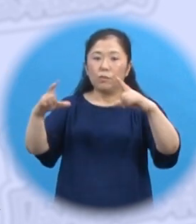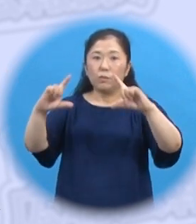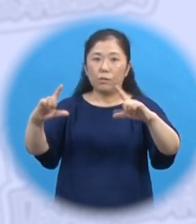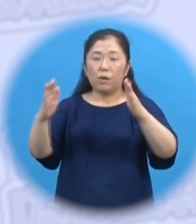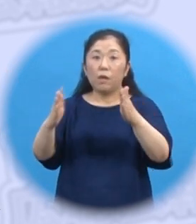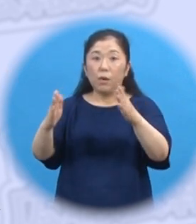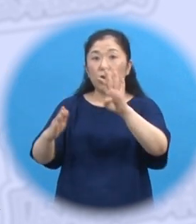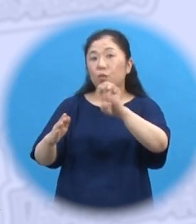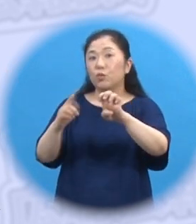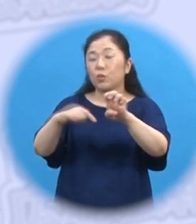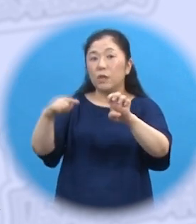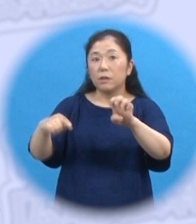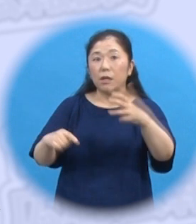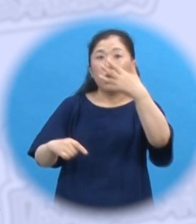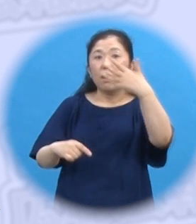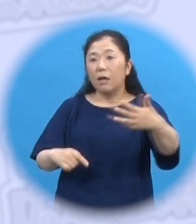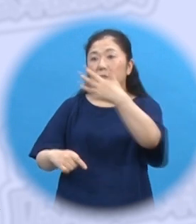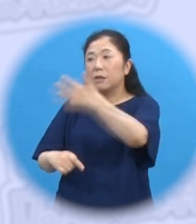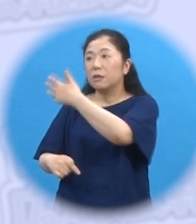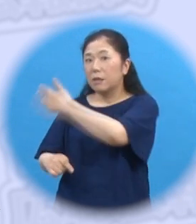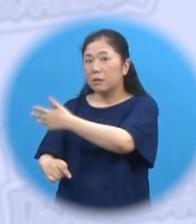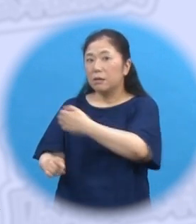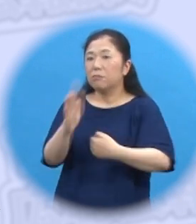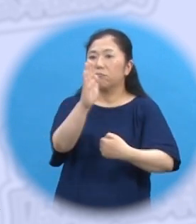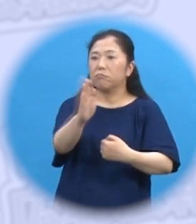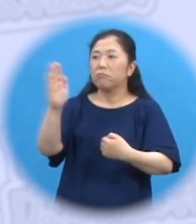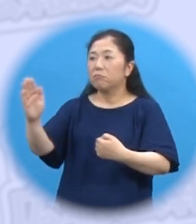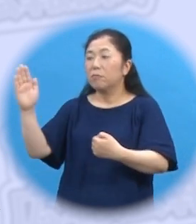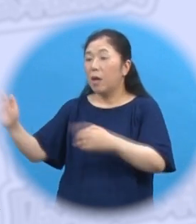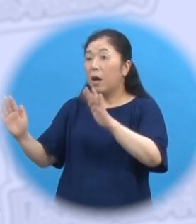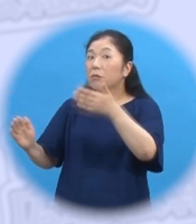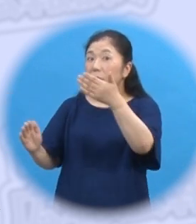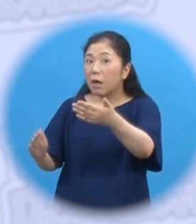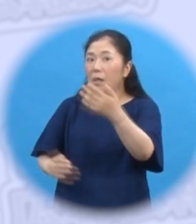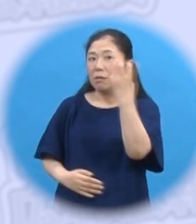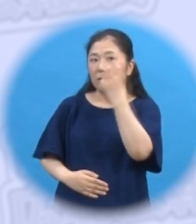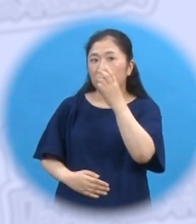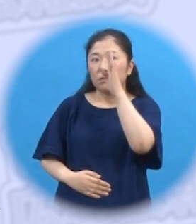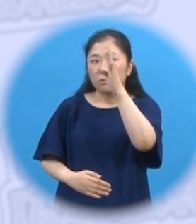なので、8個以下ごとに塀を裏から支える控え壁があるか確認してください。